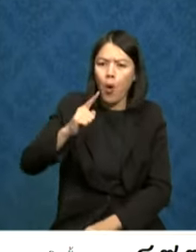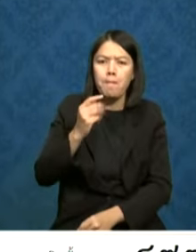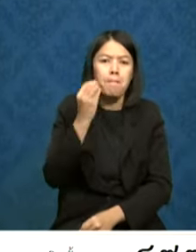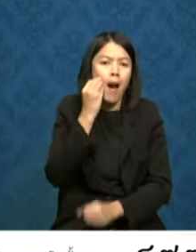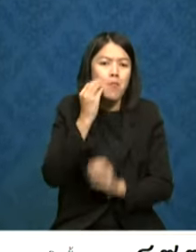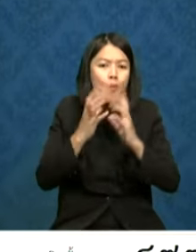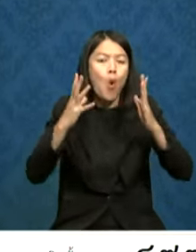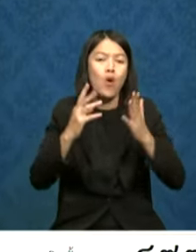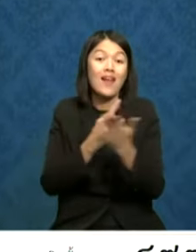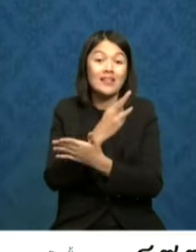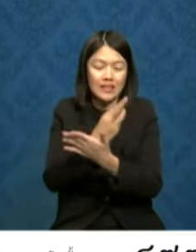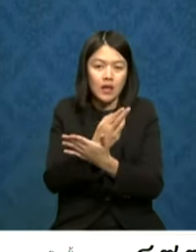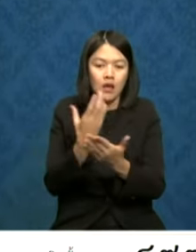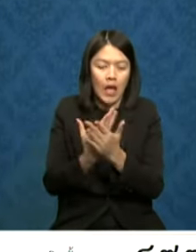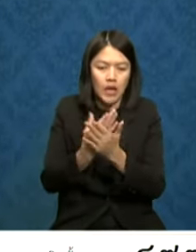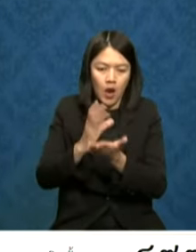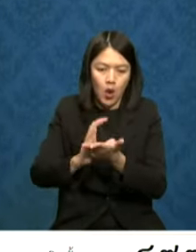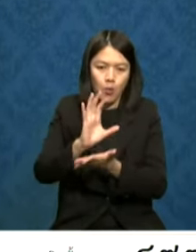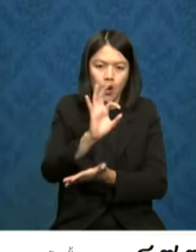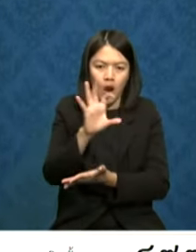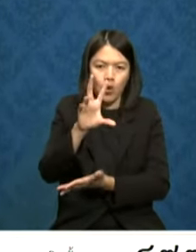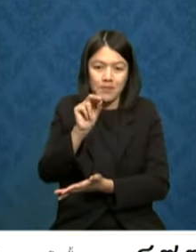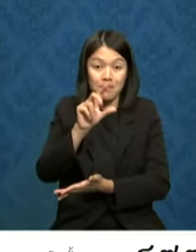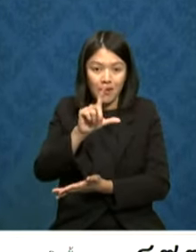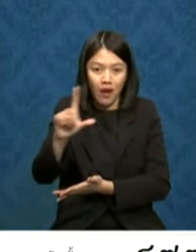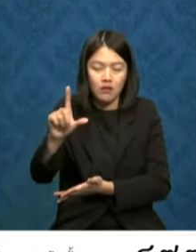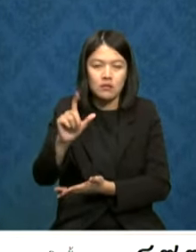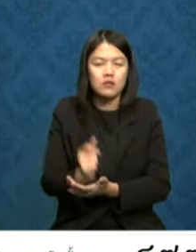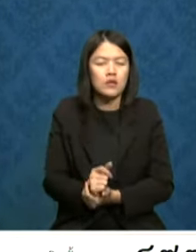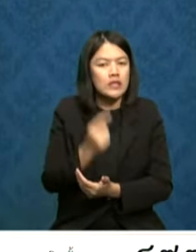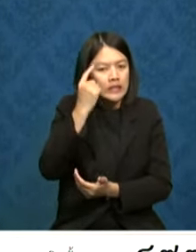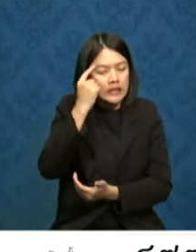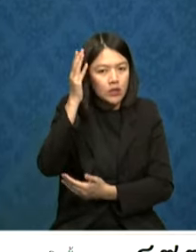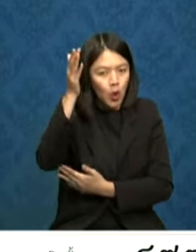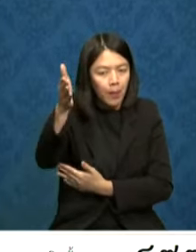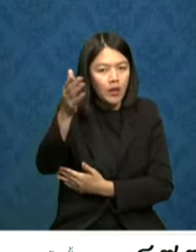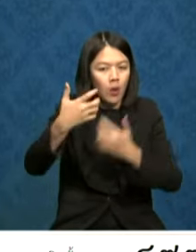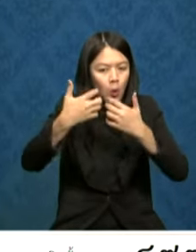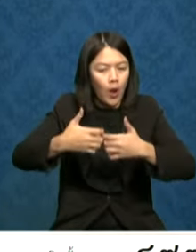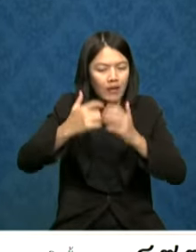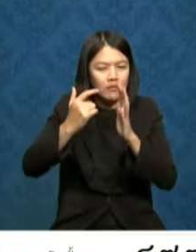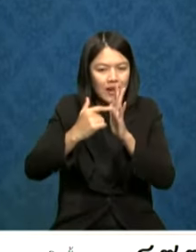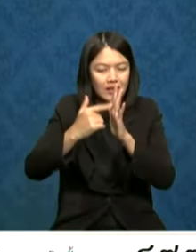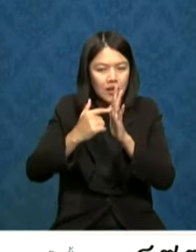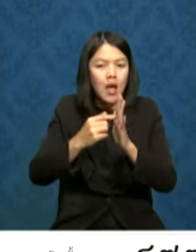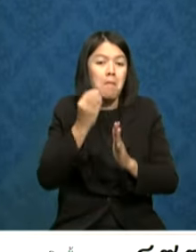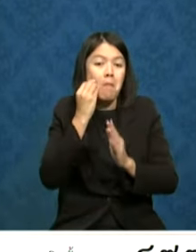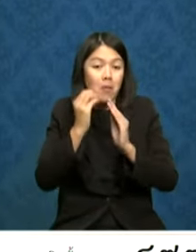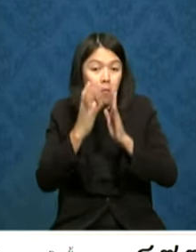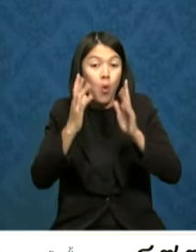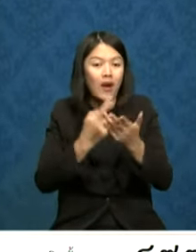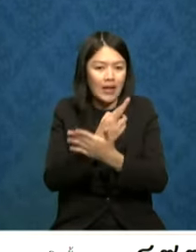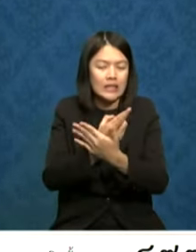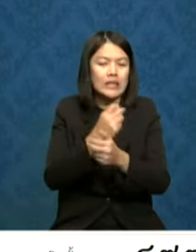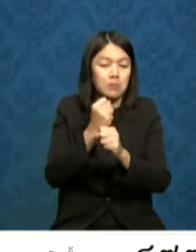จังหวัดราชบุรีงบประมาณนะครับ 930ล้านคาดการณ์ว่าหากโรงงานผลิตยาพื้นที่อำเภอบ้านโป่งราชบุรีก่อ